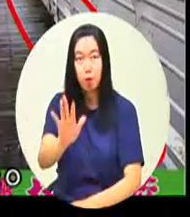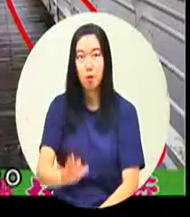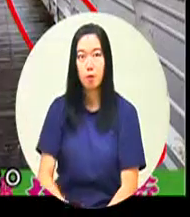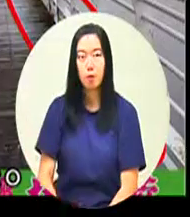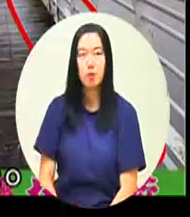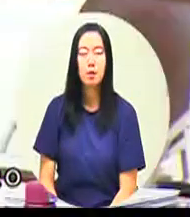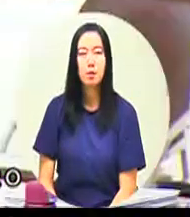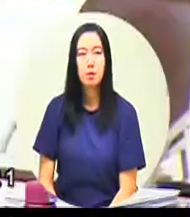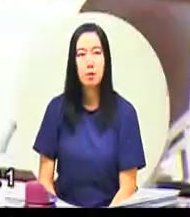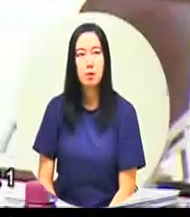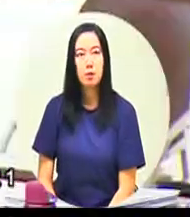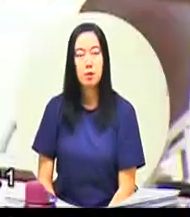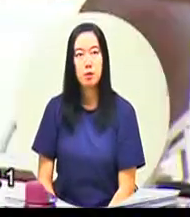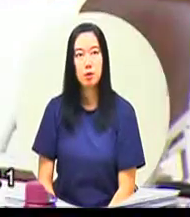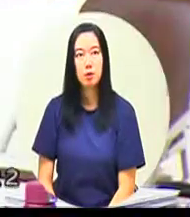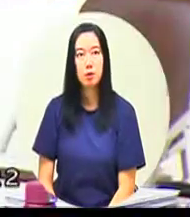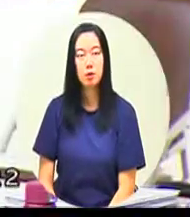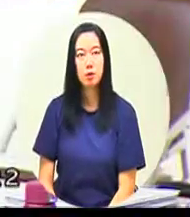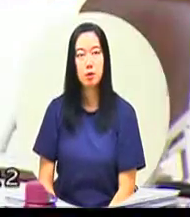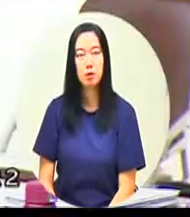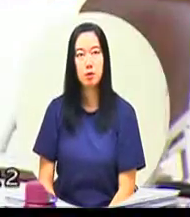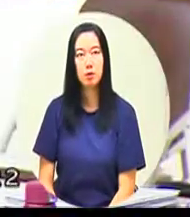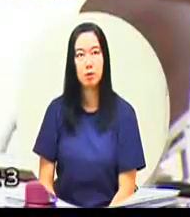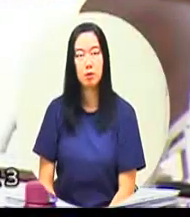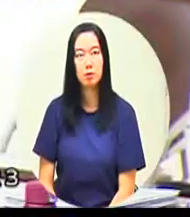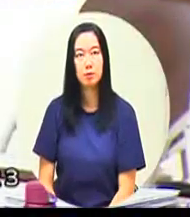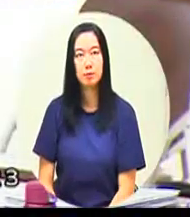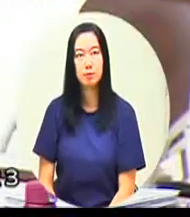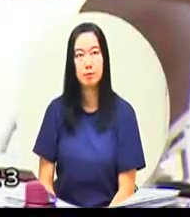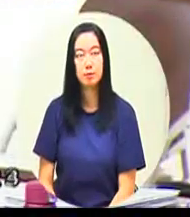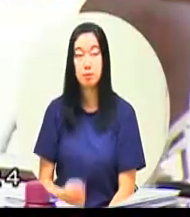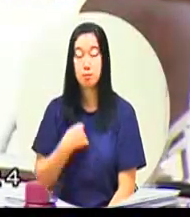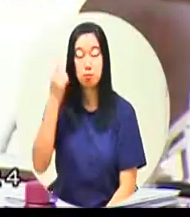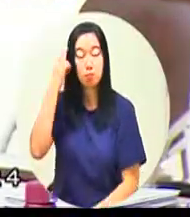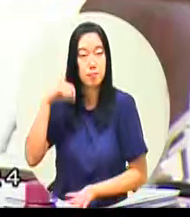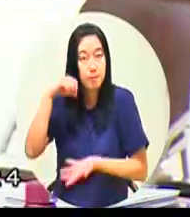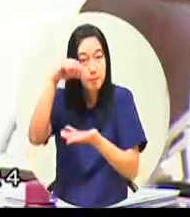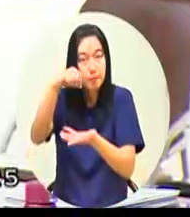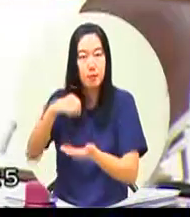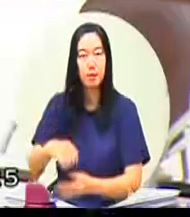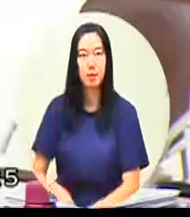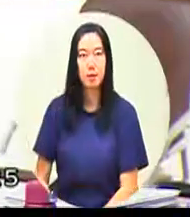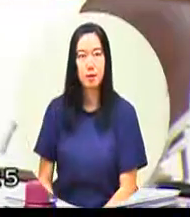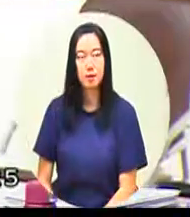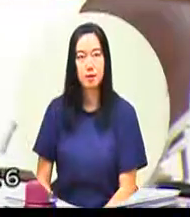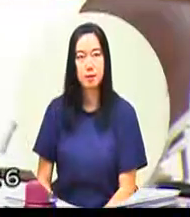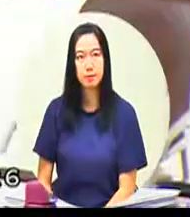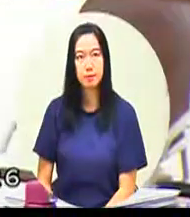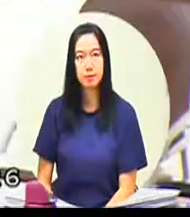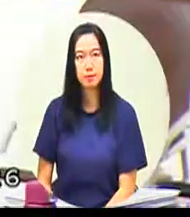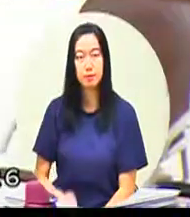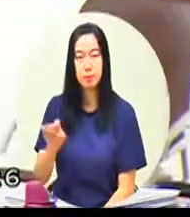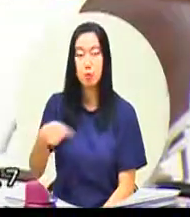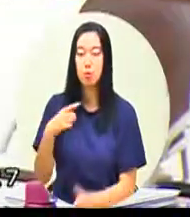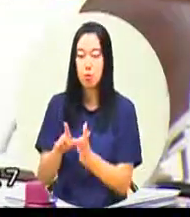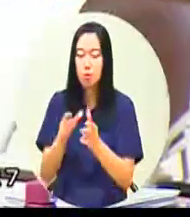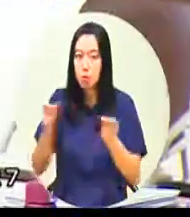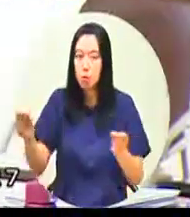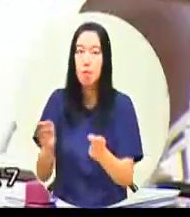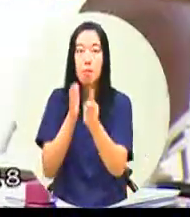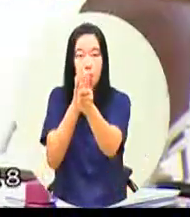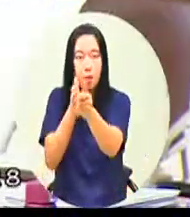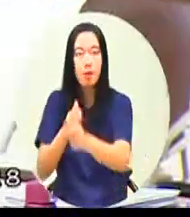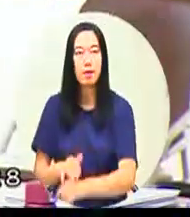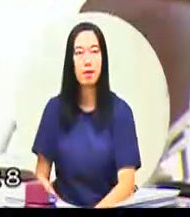个所在哈，都拢足恐怖哈啊。所以说啊，本席要建议啊，长期这样子的咨询，那终